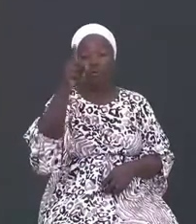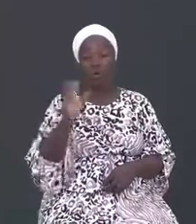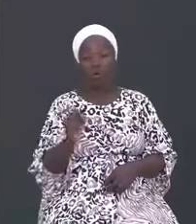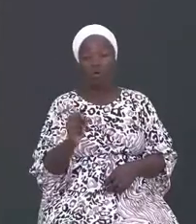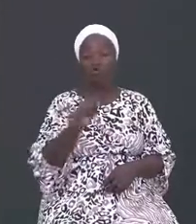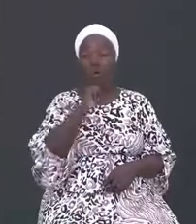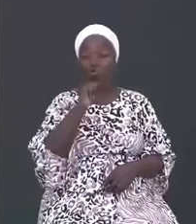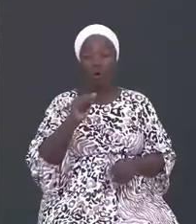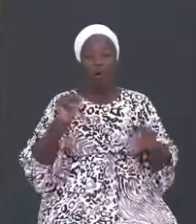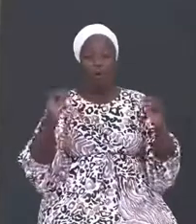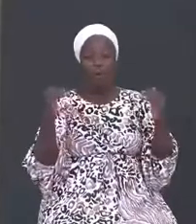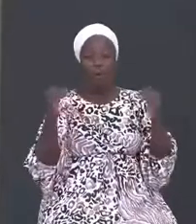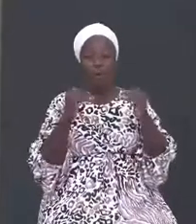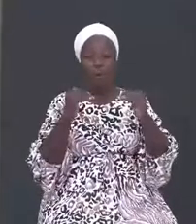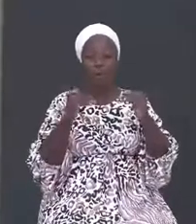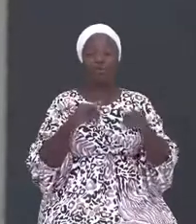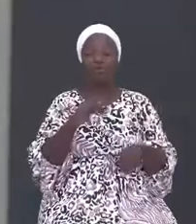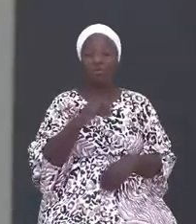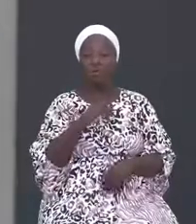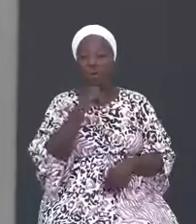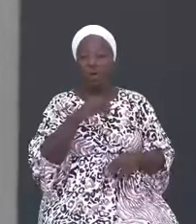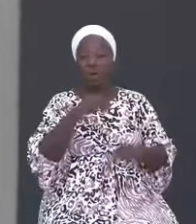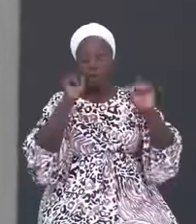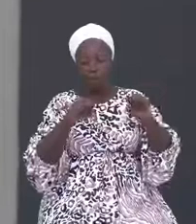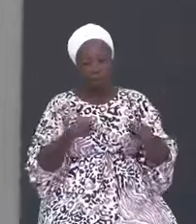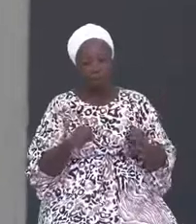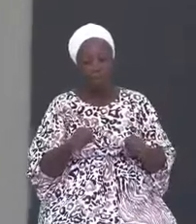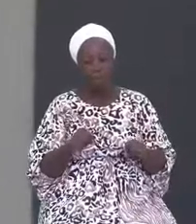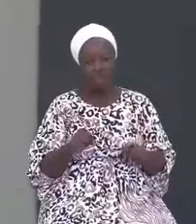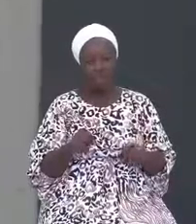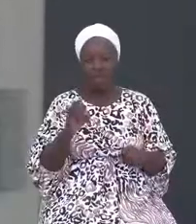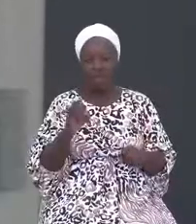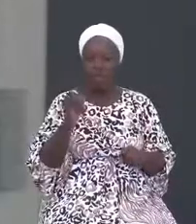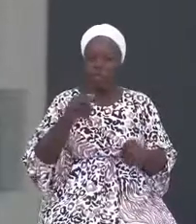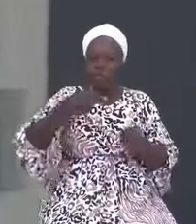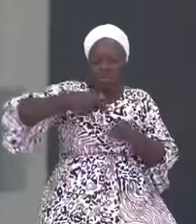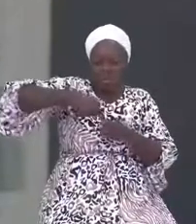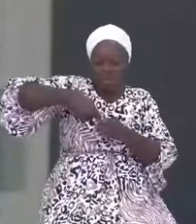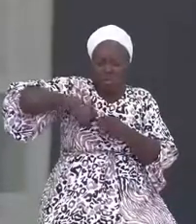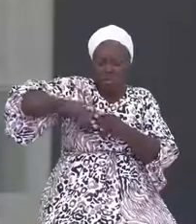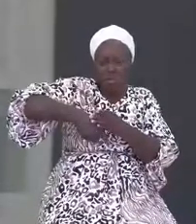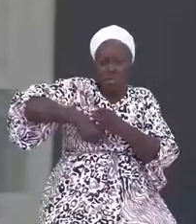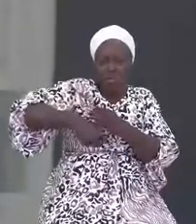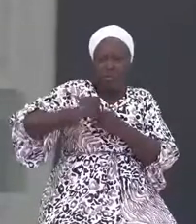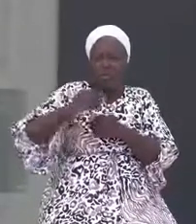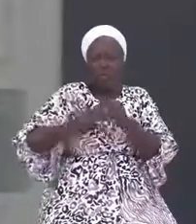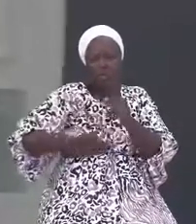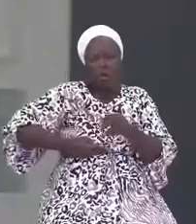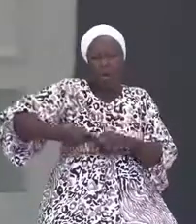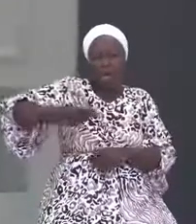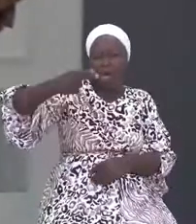incommensurables de Dieu si profonde si élevé